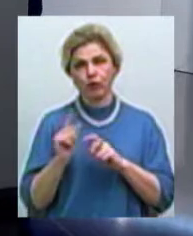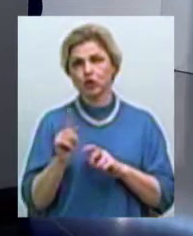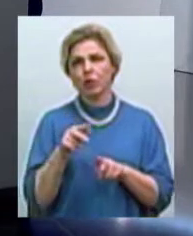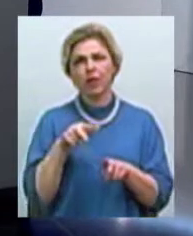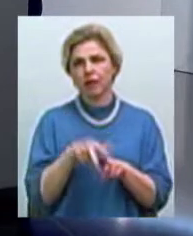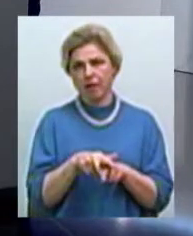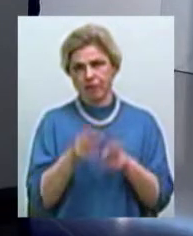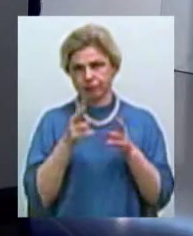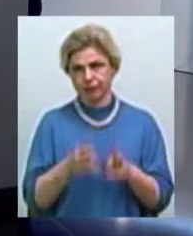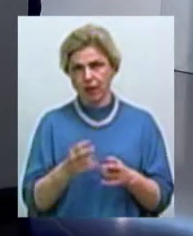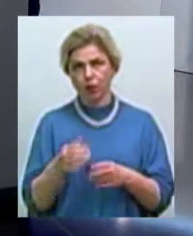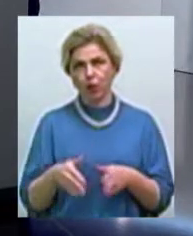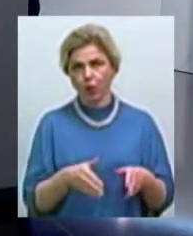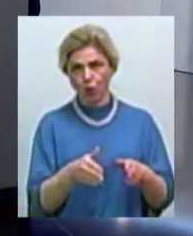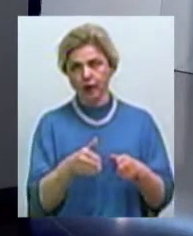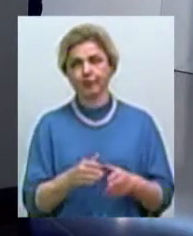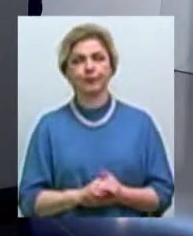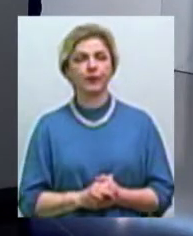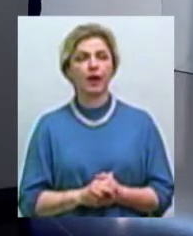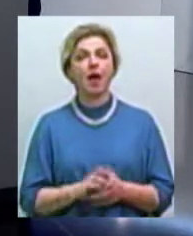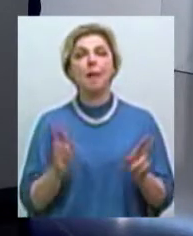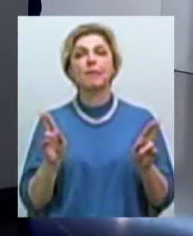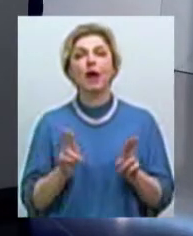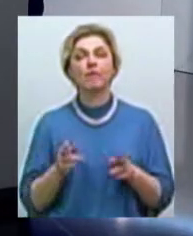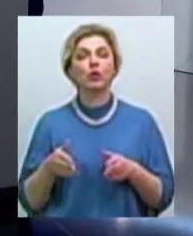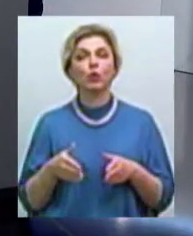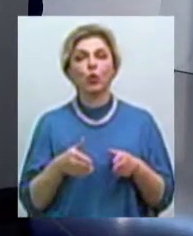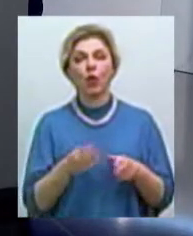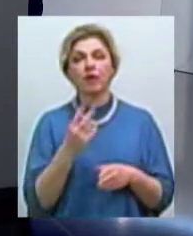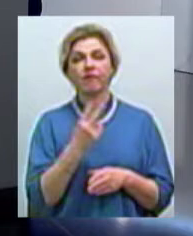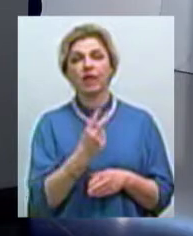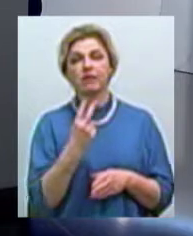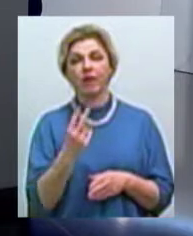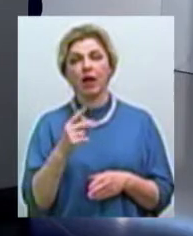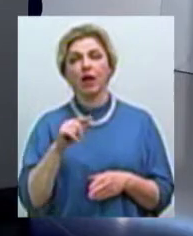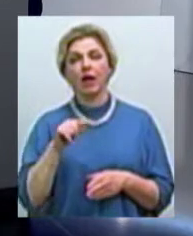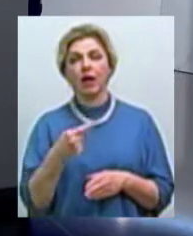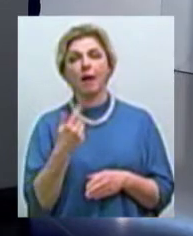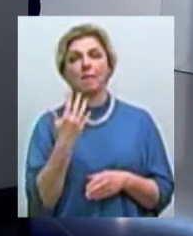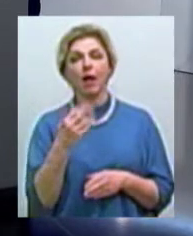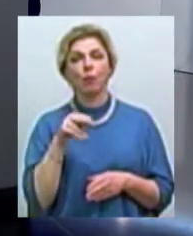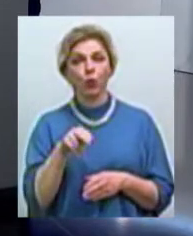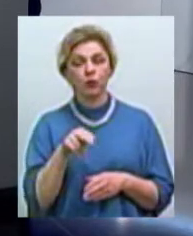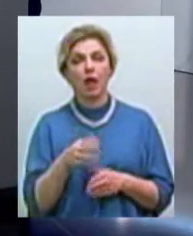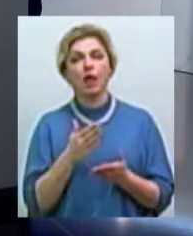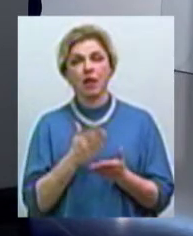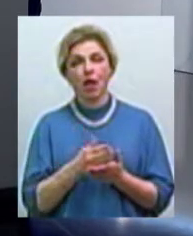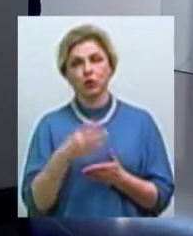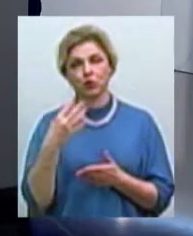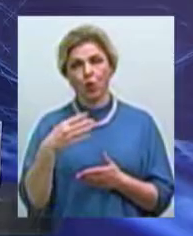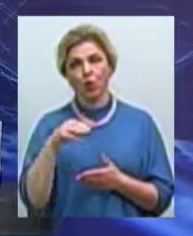руйнувати дороги, це допустима норма правил дорожнього руху 22.5 пункту, є 40 тонн общої